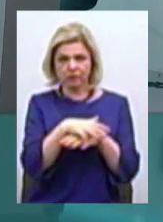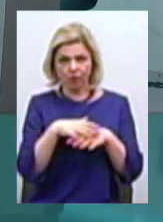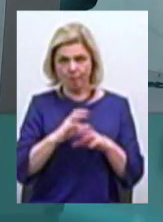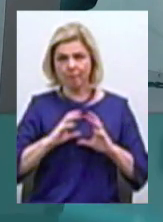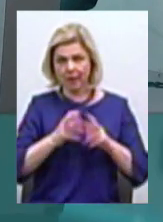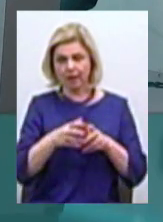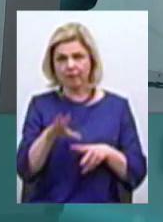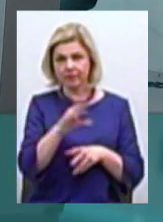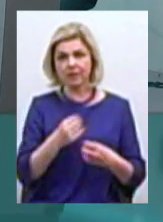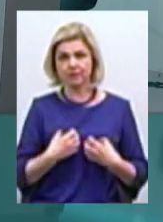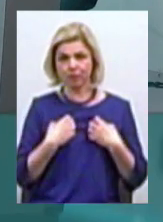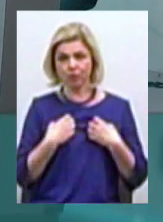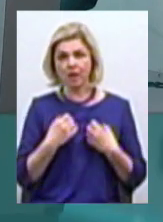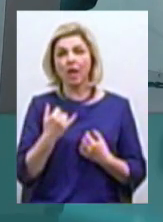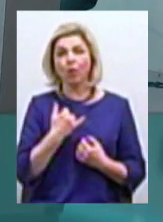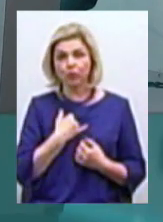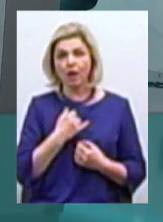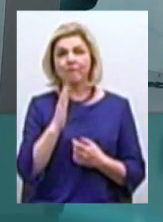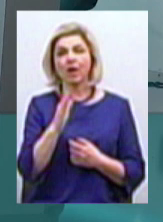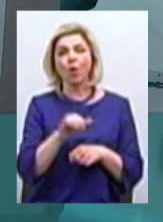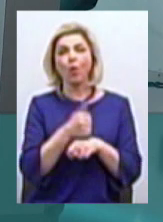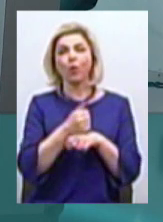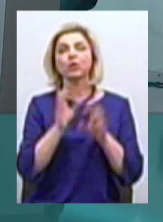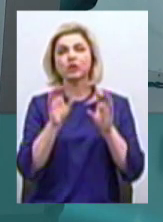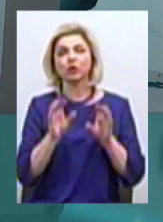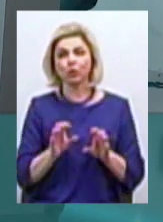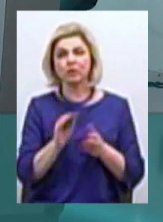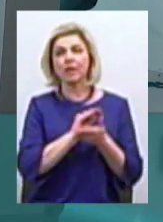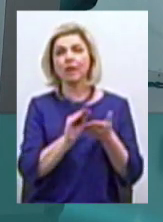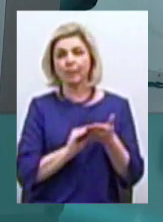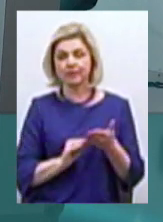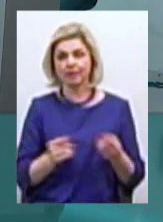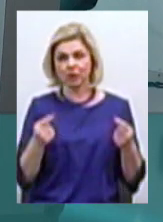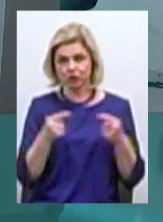здригнулось. І у нас навіть в Конституції це прописано дуже чітко, що